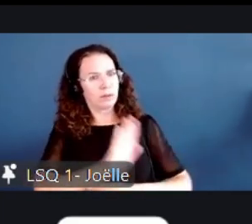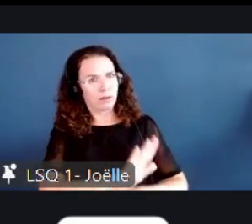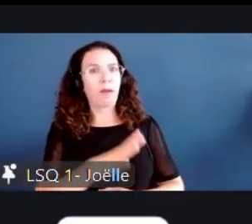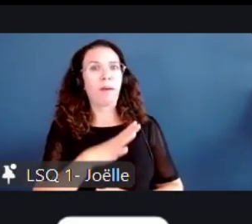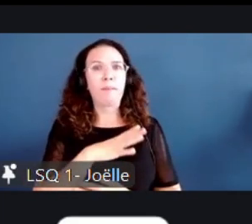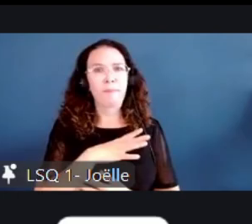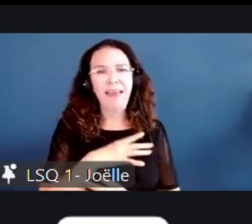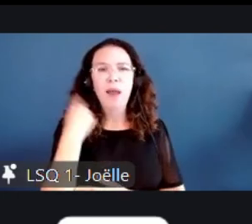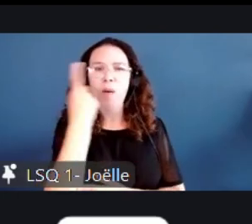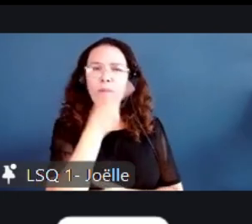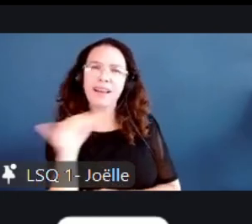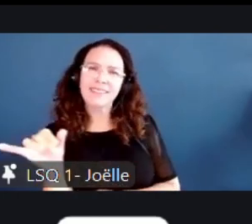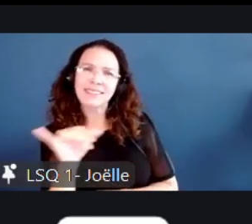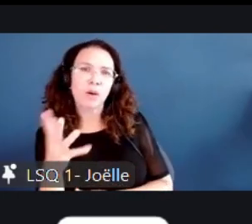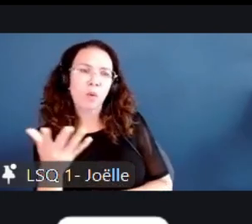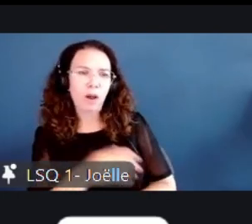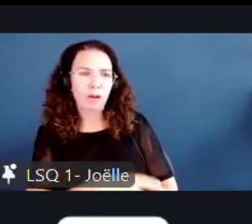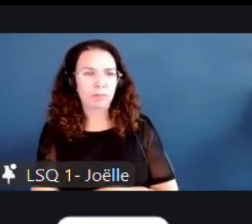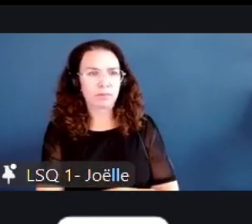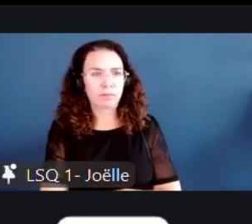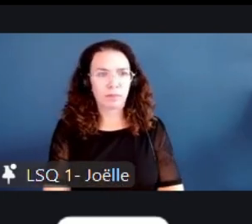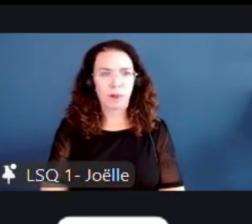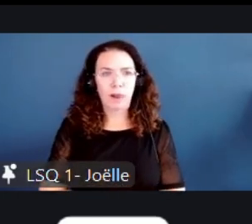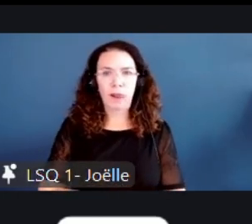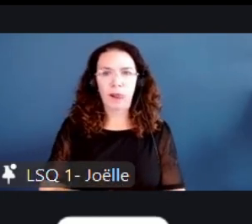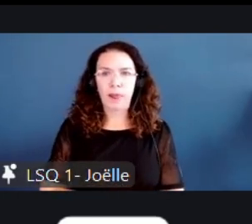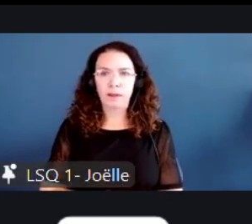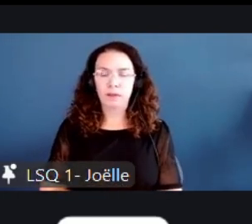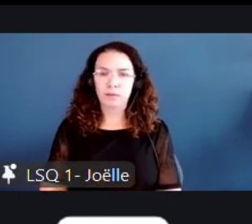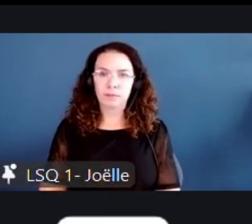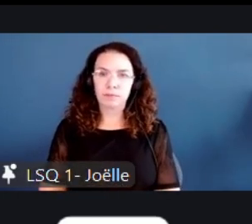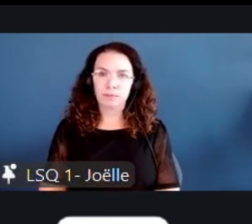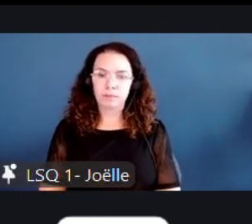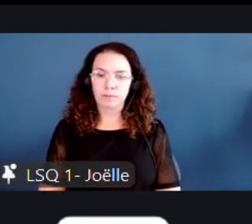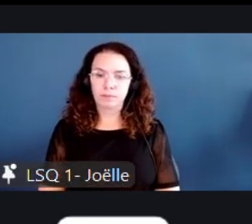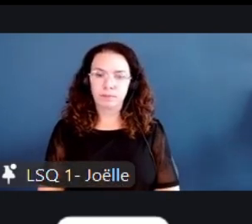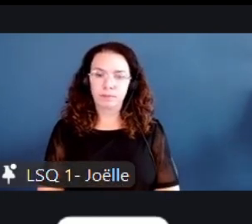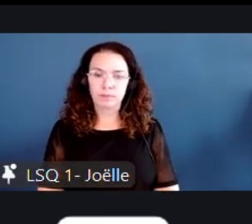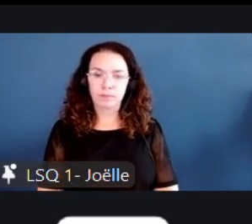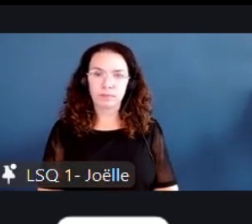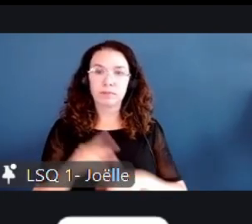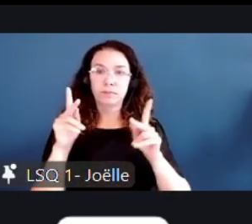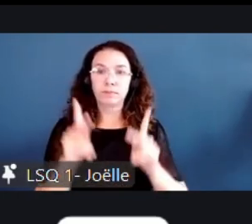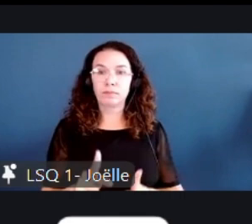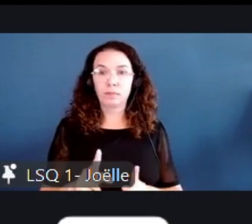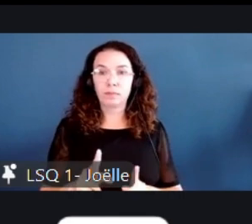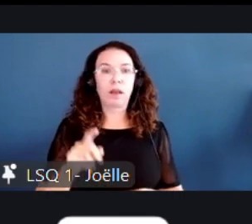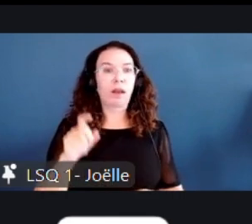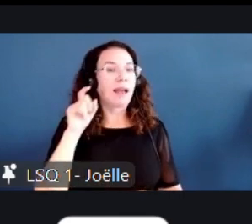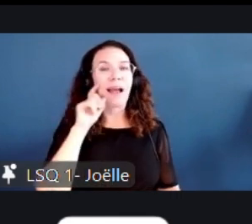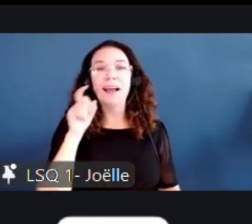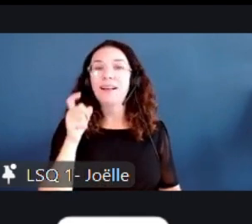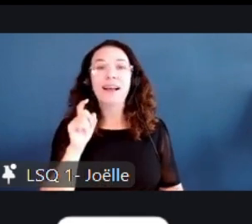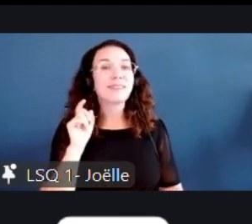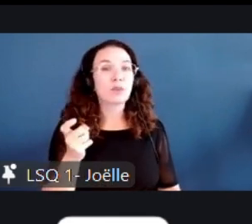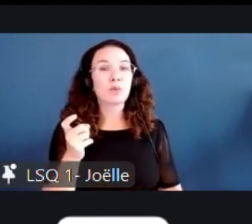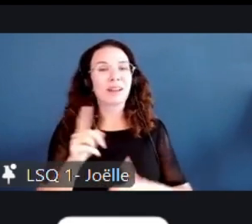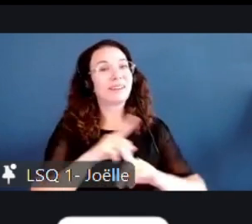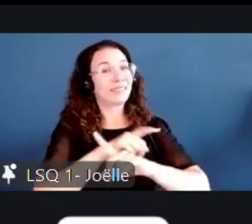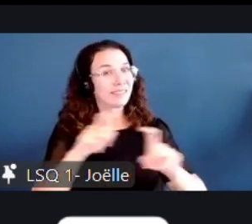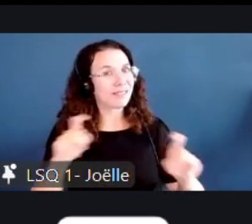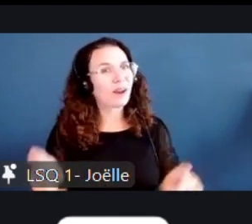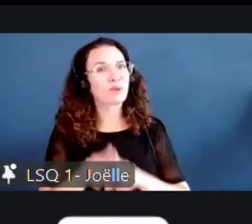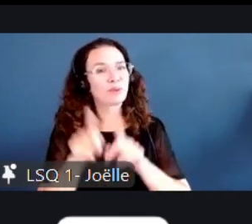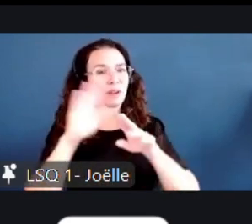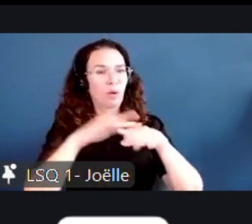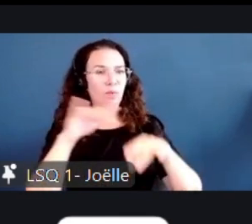ces points-ci en commun. Et je veux aussi noter que les personnes asexuelles ne vivent pas nécessairement toutes les mêmes expériences qui